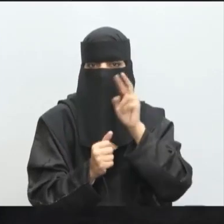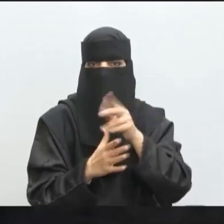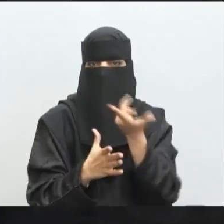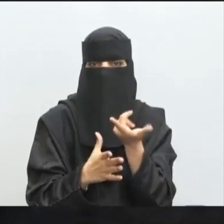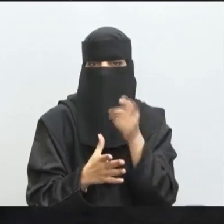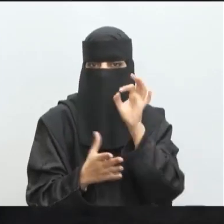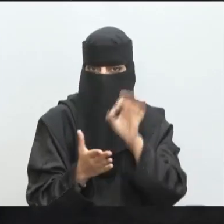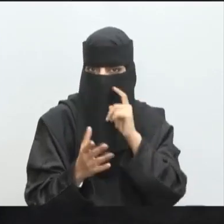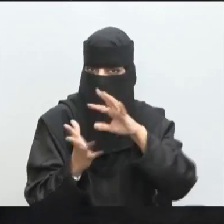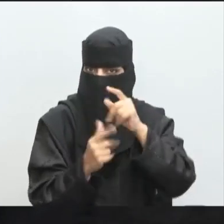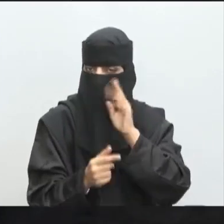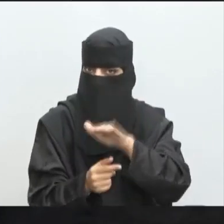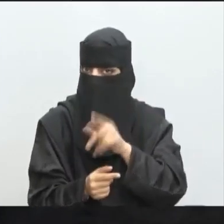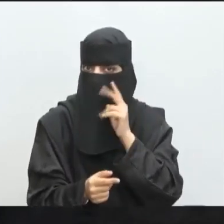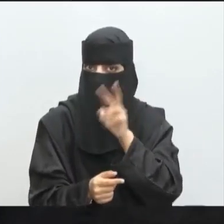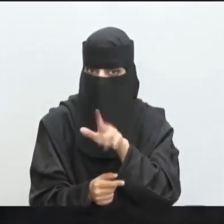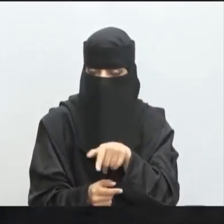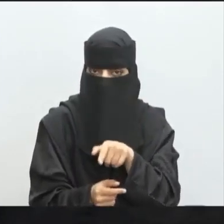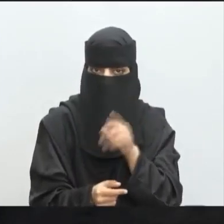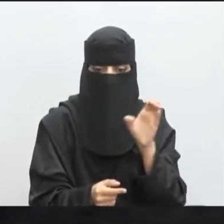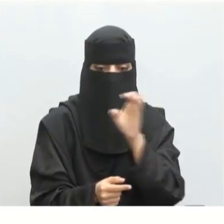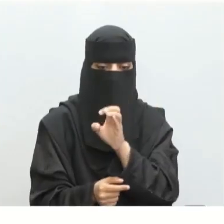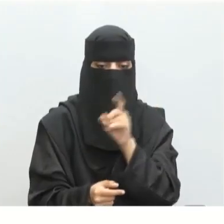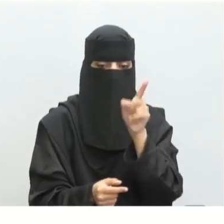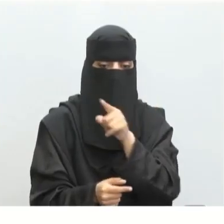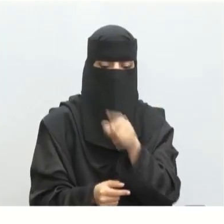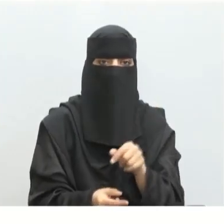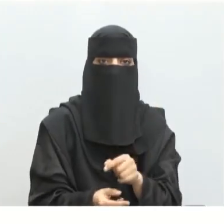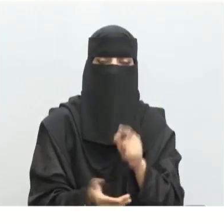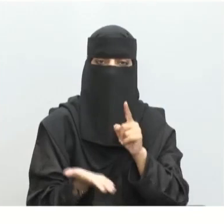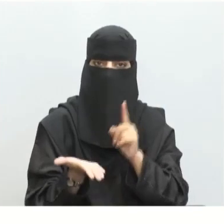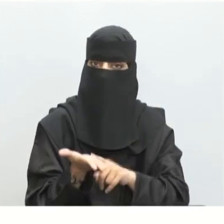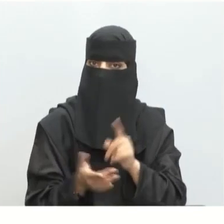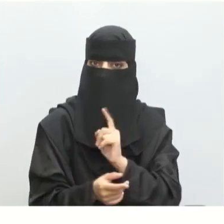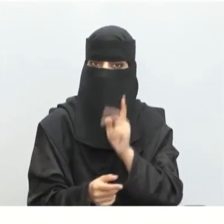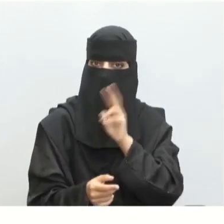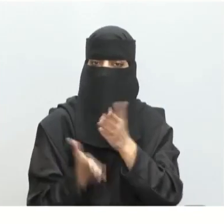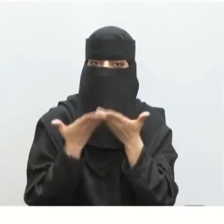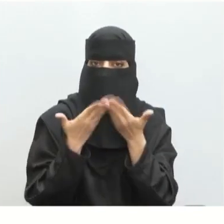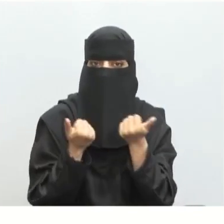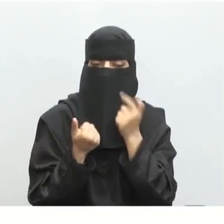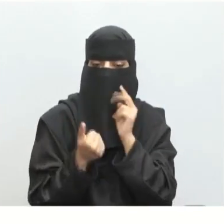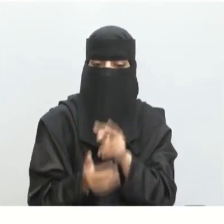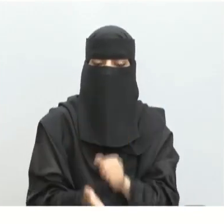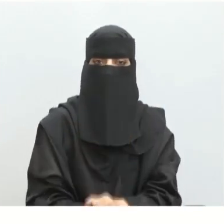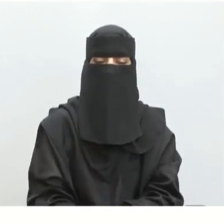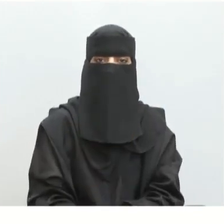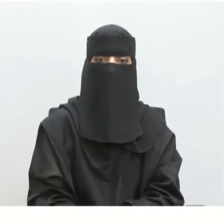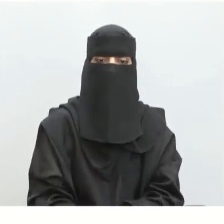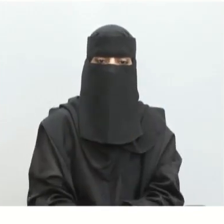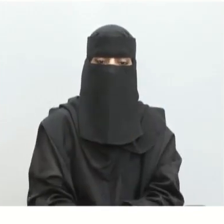الاجابه احسنتم الاجابه هنا خاطئه لا نستطيع ان نقول ان خطوط الكنتور